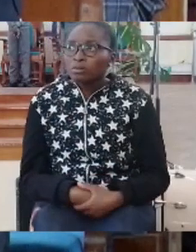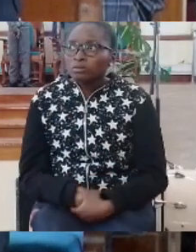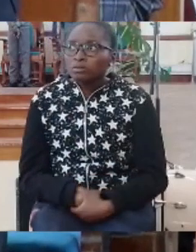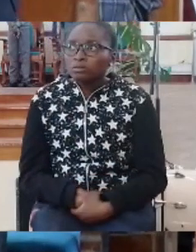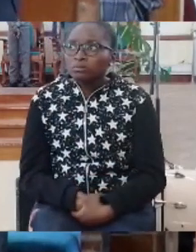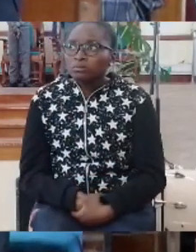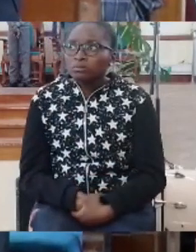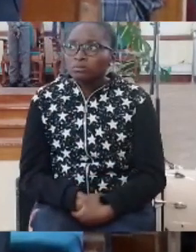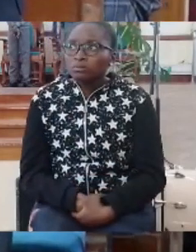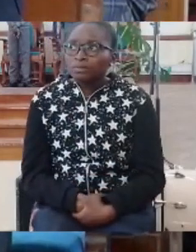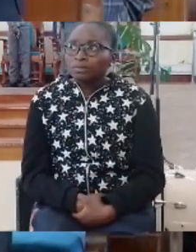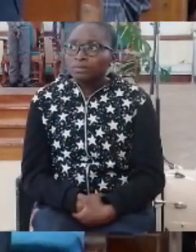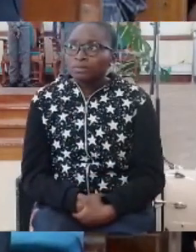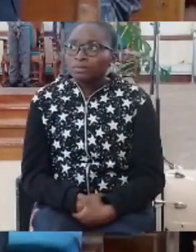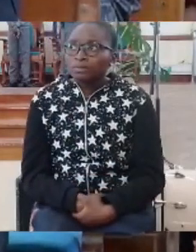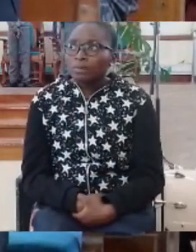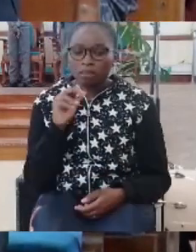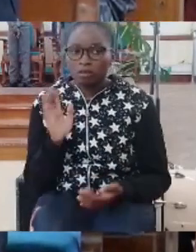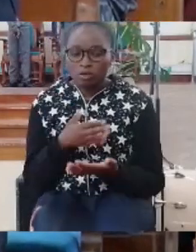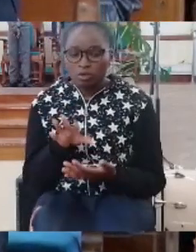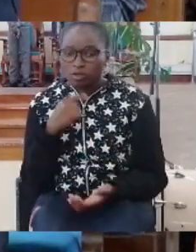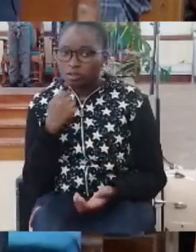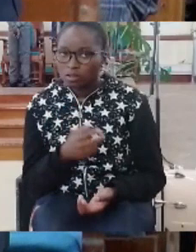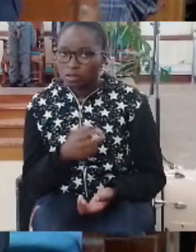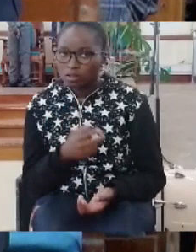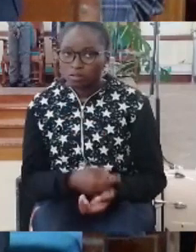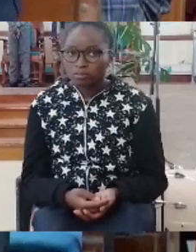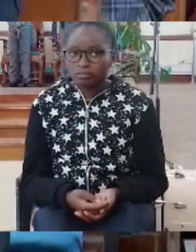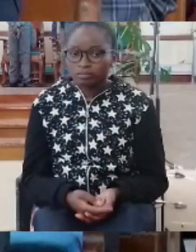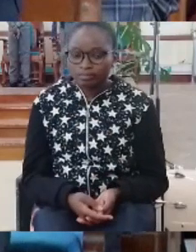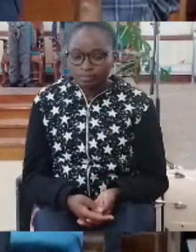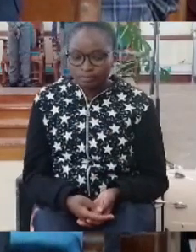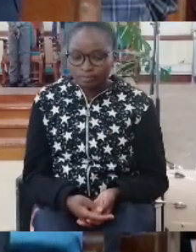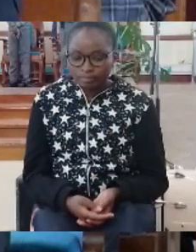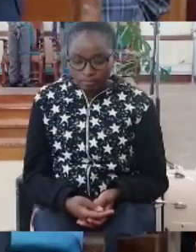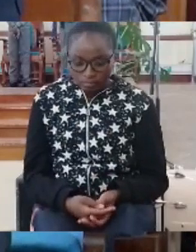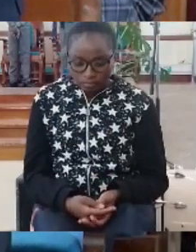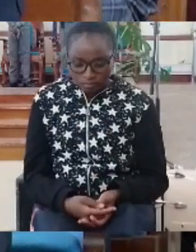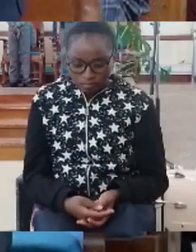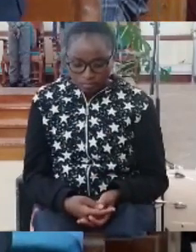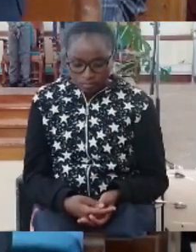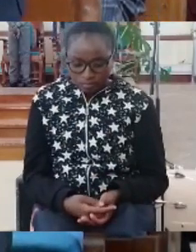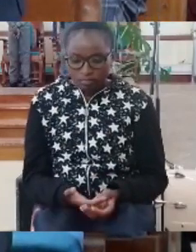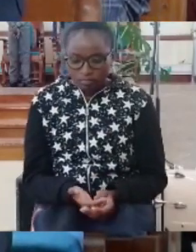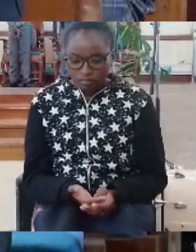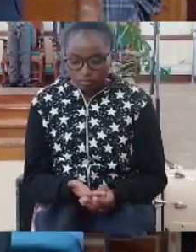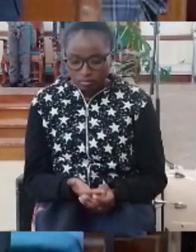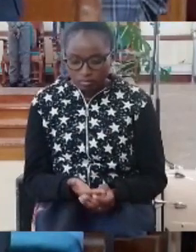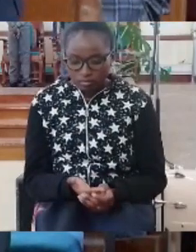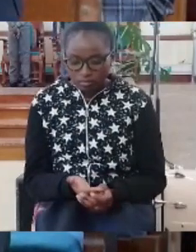matalono ne maido. Todo uwe bololo hatuelile. Tutithiaga na maodoma ya tuonaga na maido. Tuthiaga through faith. Etekira more than you etekio